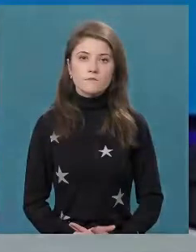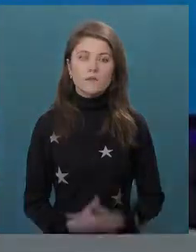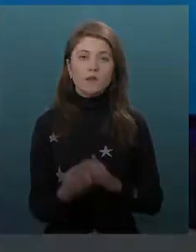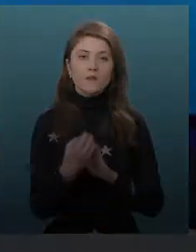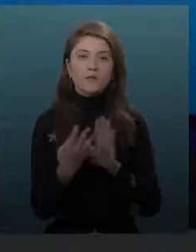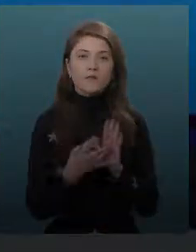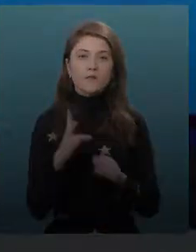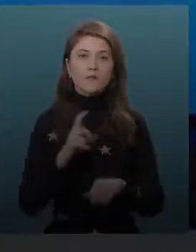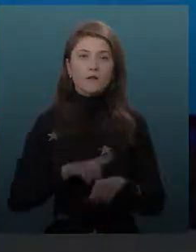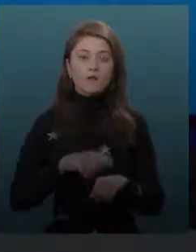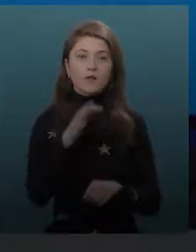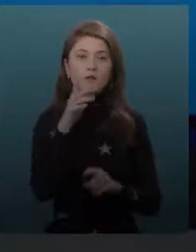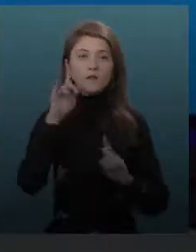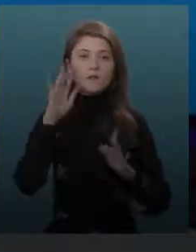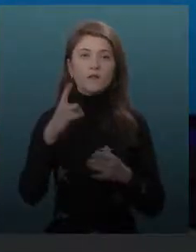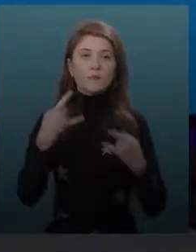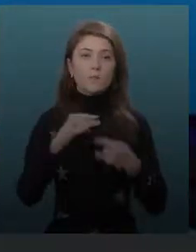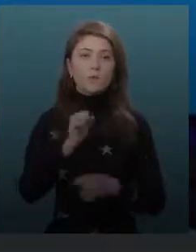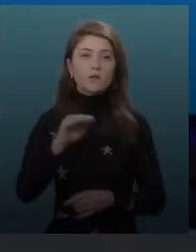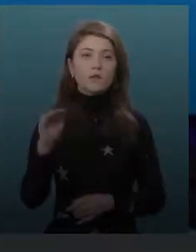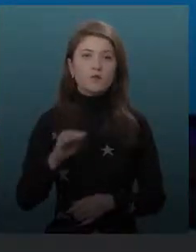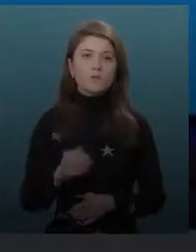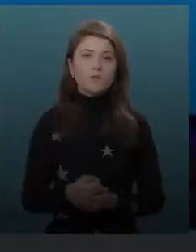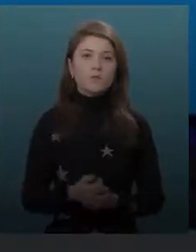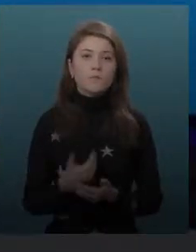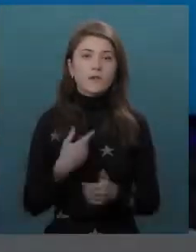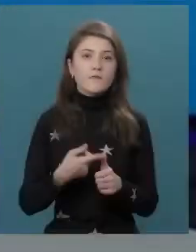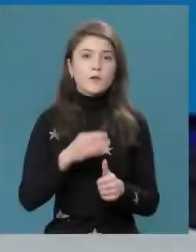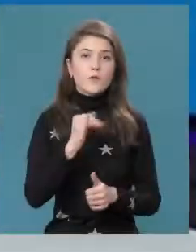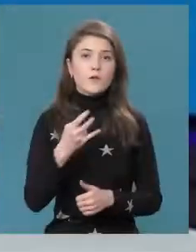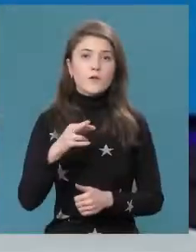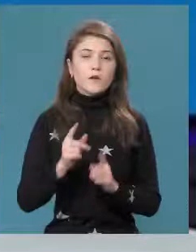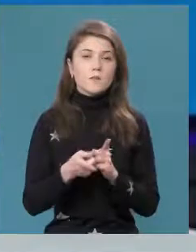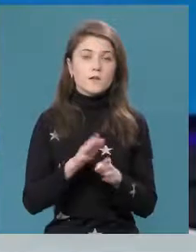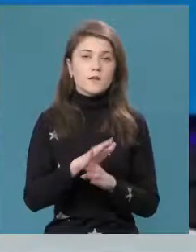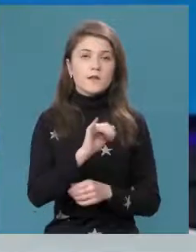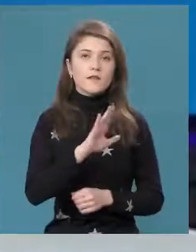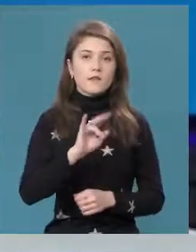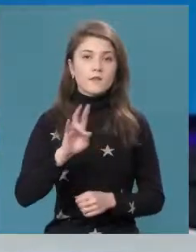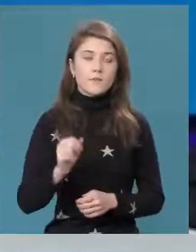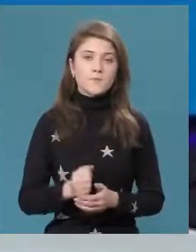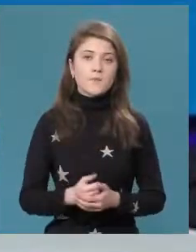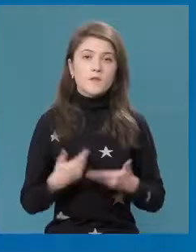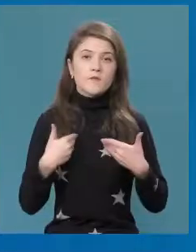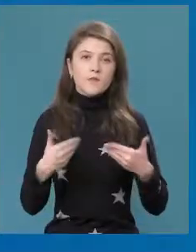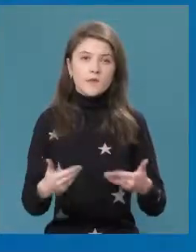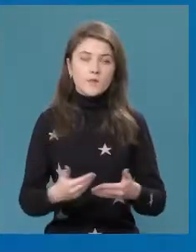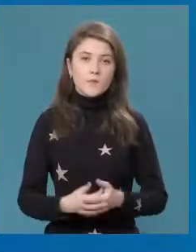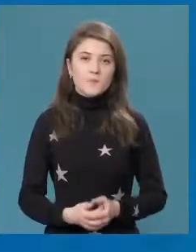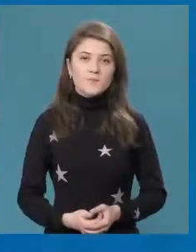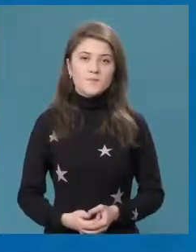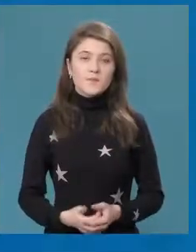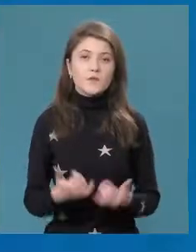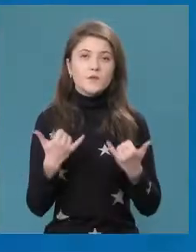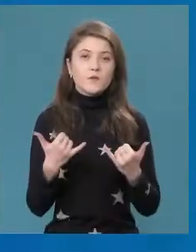19 на годиннику. Час новин на телеканалі ЮА «Житомир». Мене звати Юлія Головнясур, до переклад Івана Черняєва. Вітаємо.